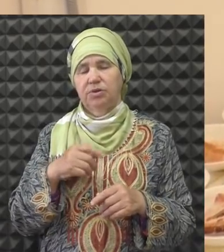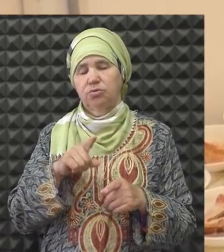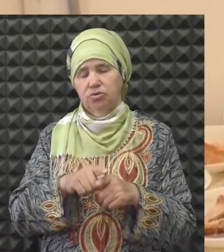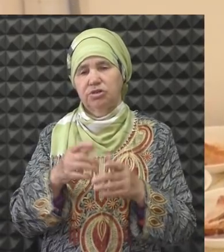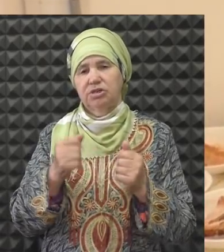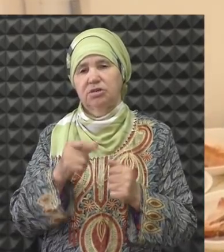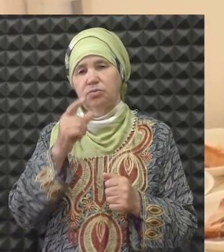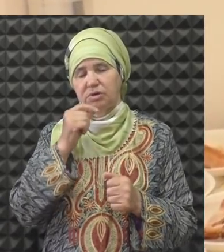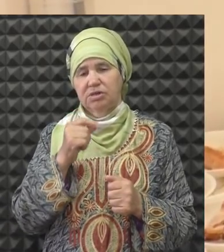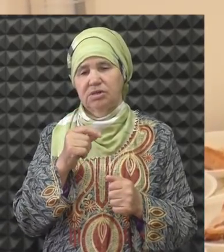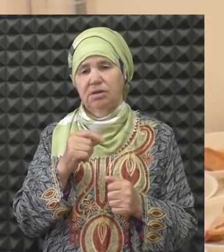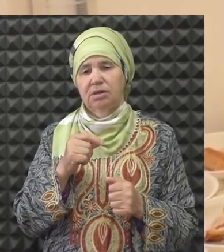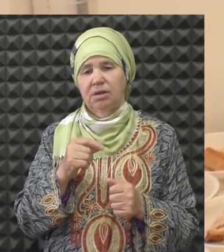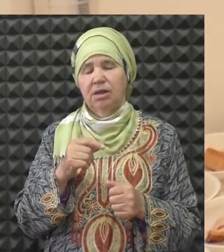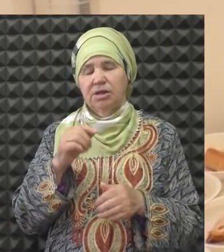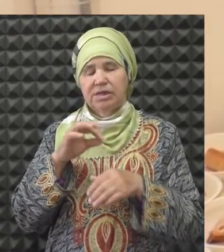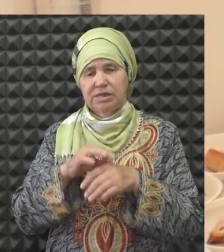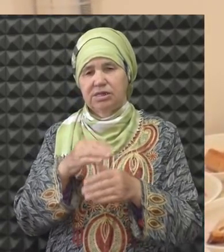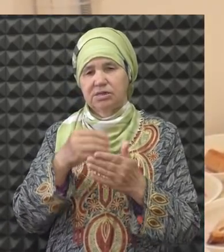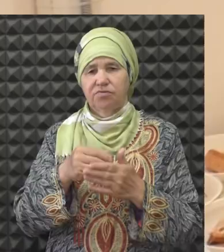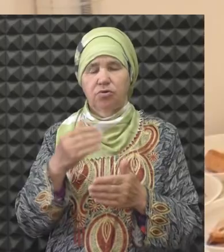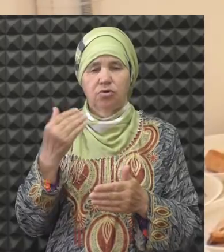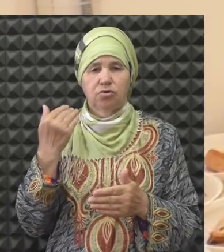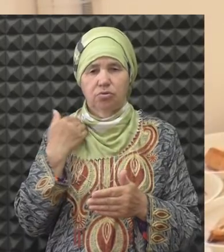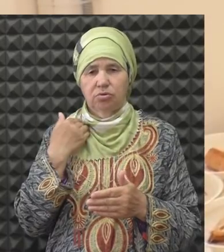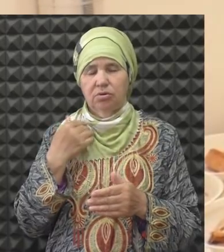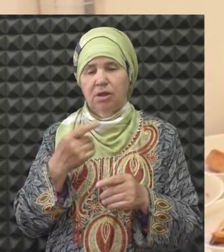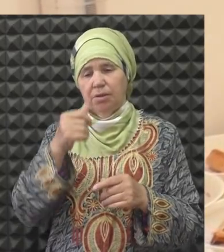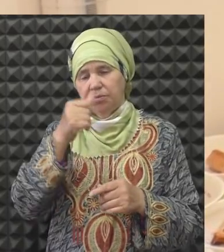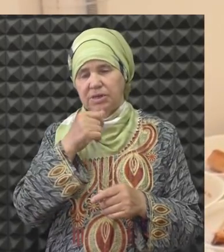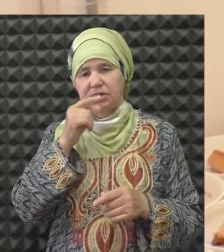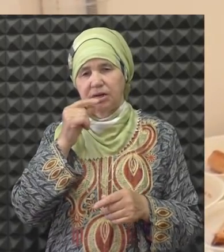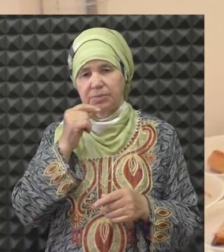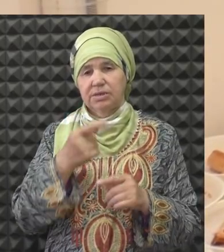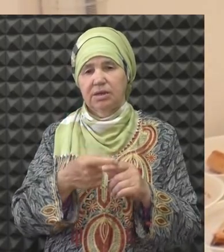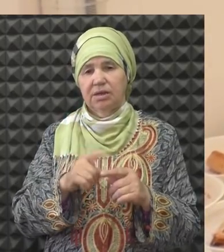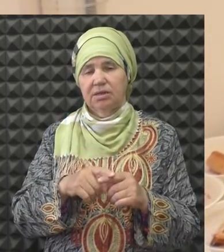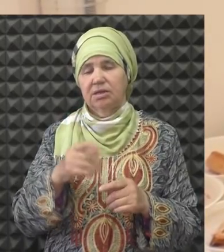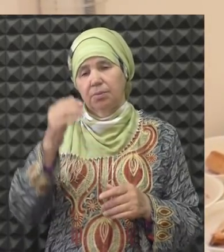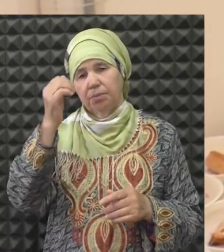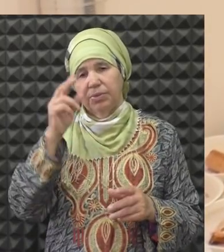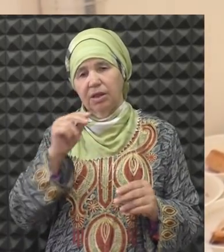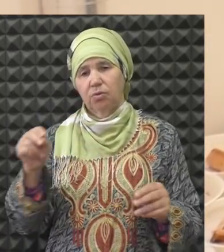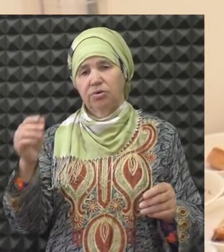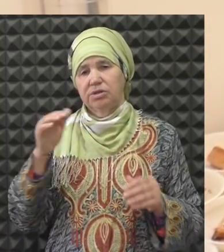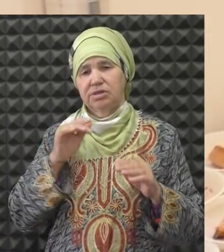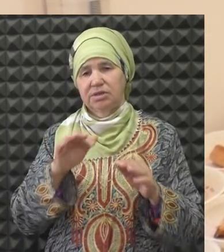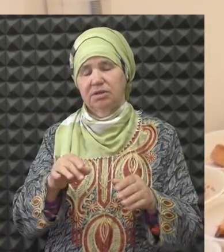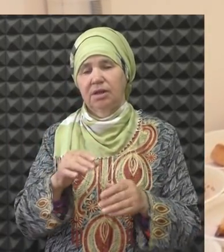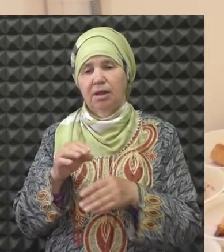сами ифтарить, поэтому, ну, как мы решили внести свой долг. Тем более месяц Рамазан, одно благое